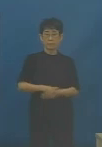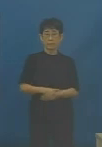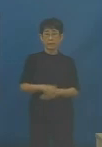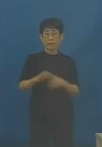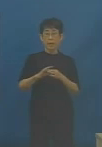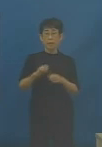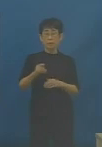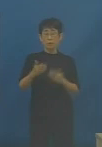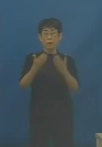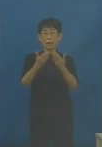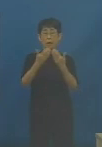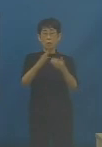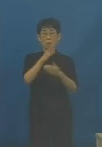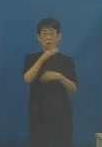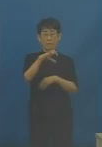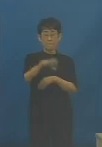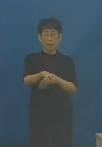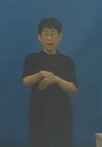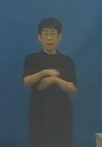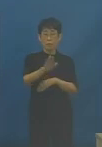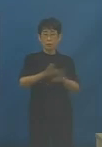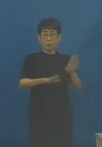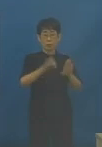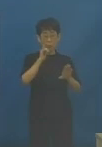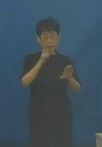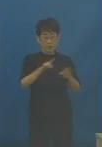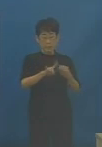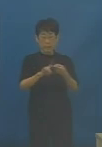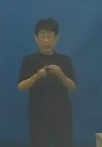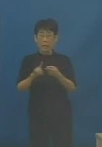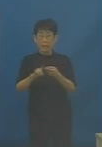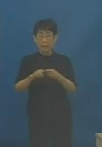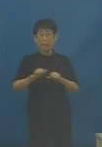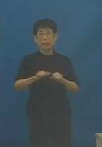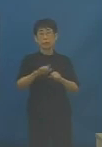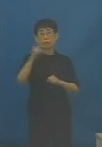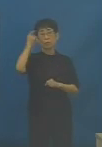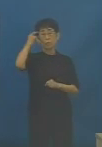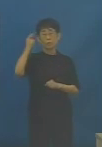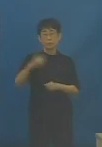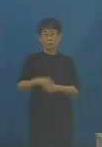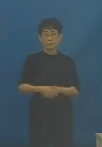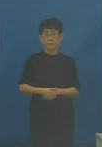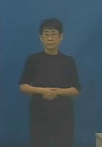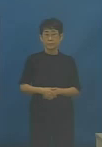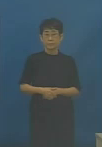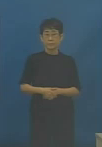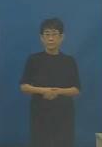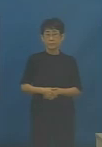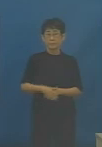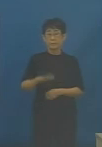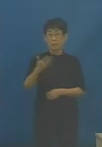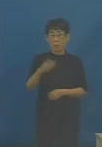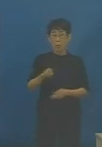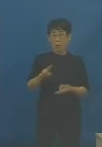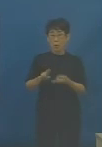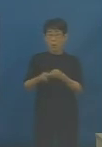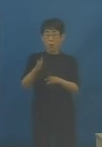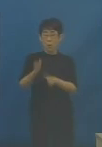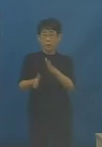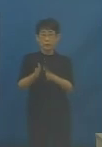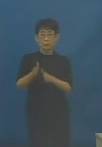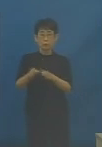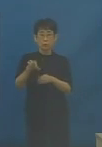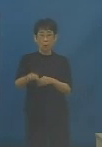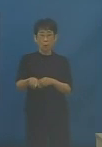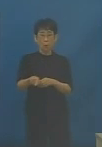校現場も飲み込みながら、それぞれにされているんだと思います。でただ保育所だとか皆さん非常にやっぱ